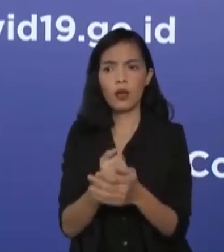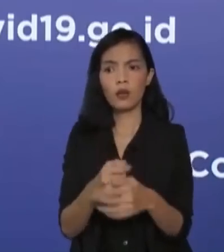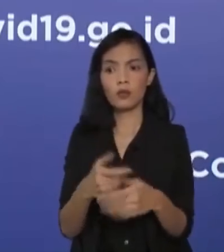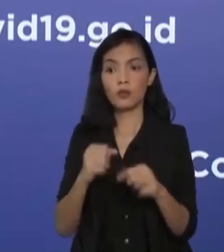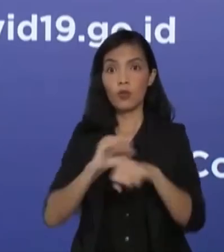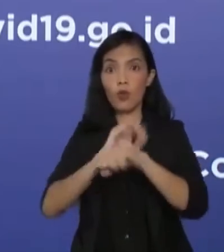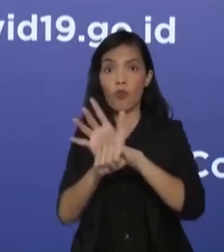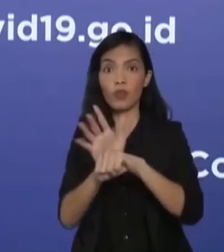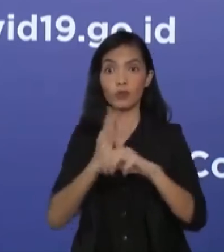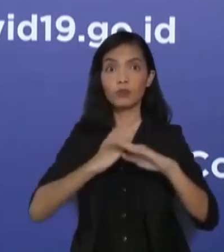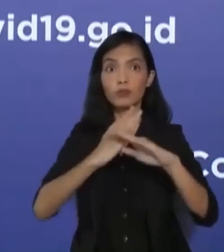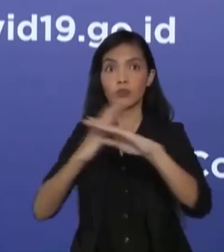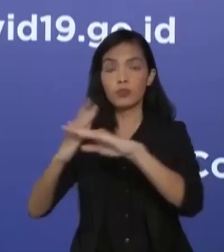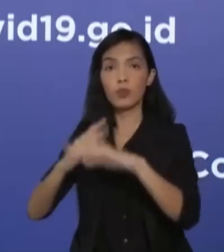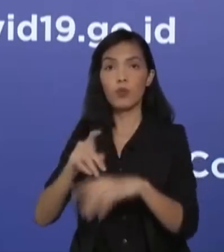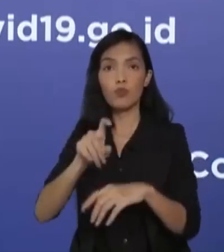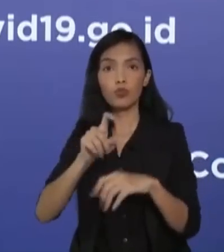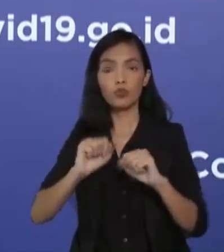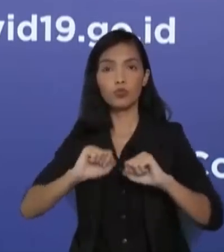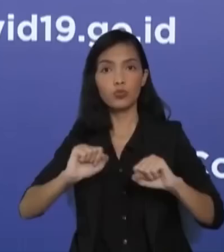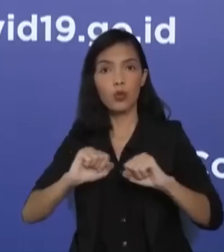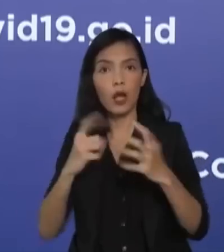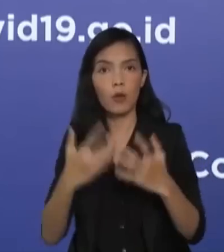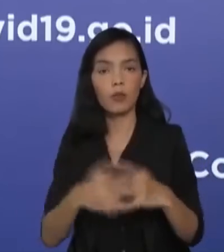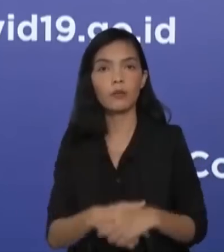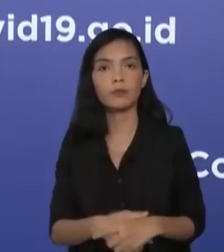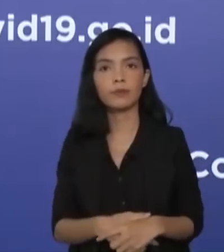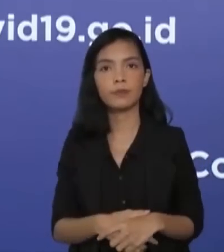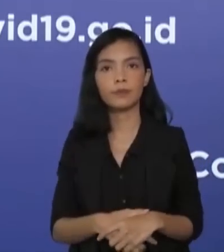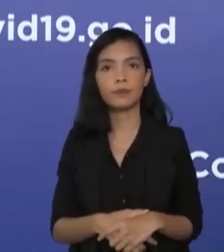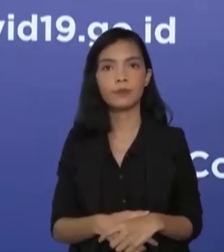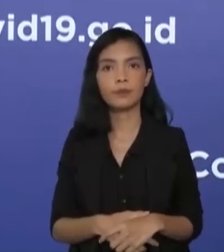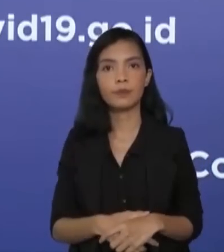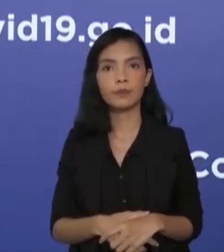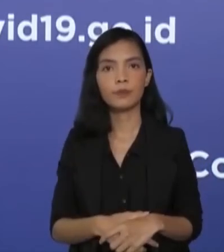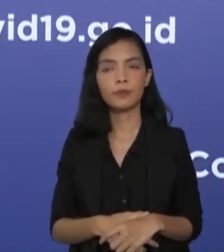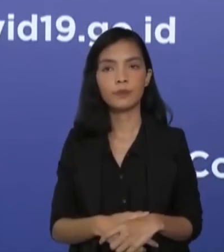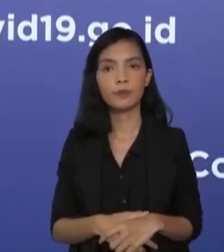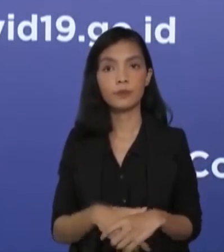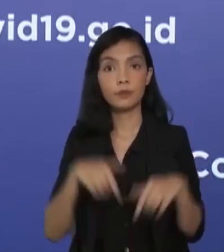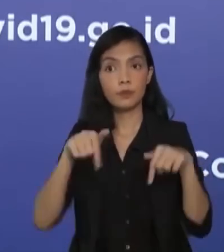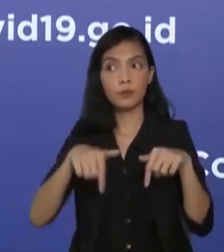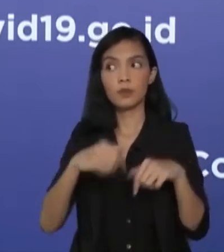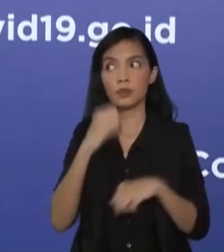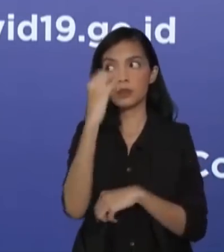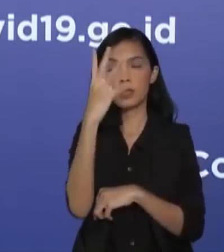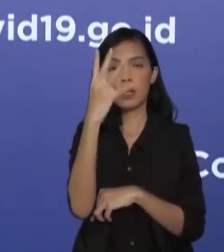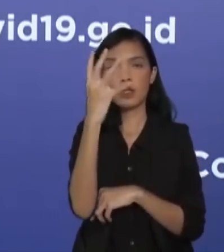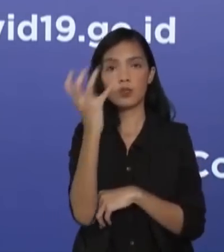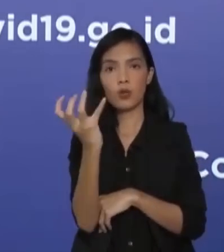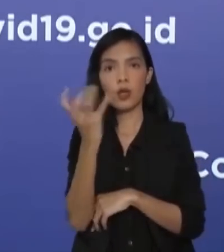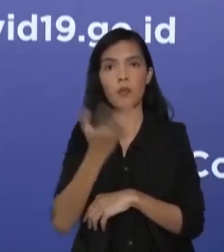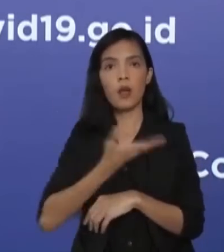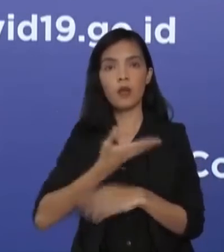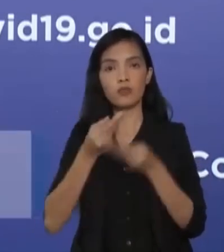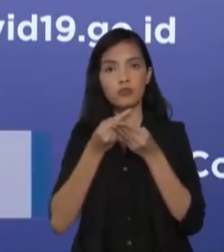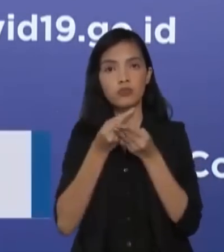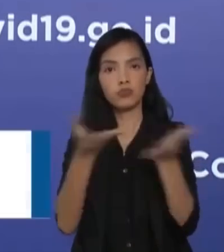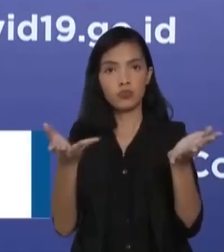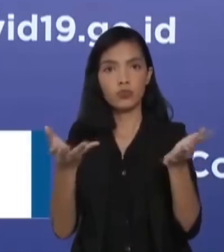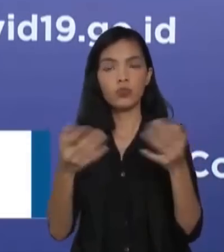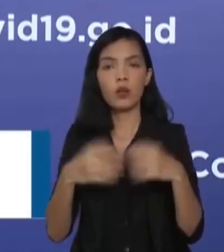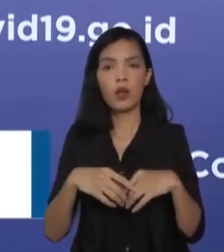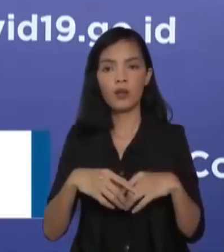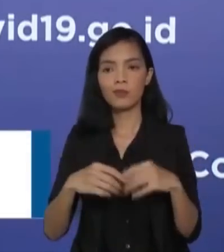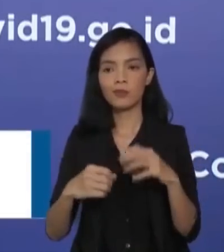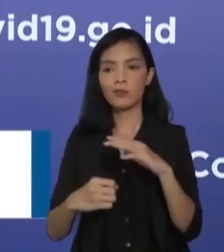dalam penanganan COVID-19 ini. Dalam kesempatan siang sore hari ini, kami akan menyampaikan perkembangan